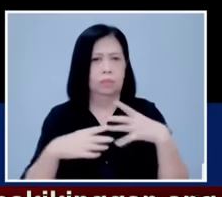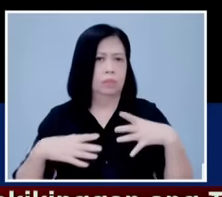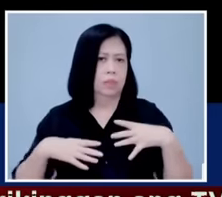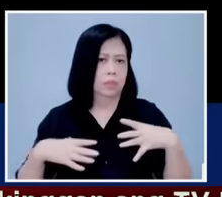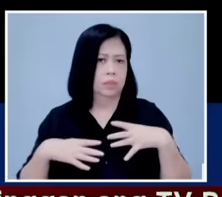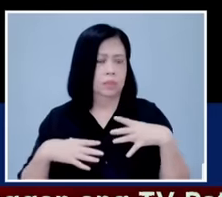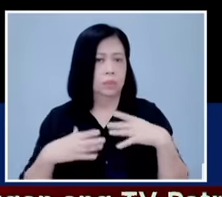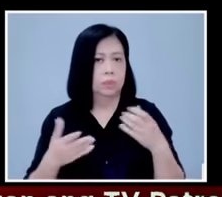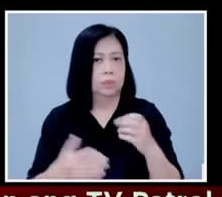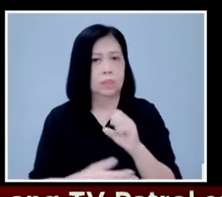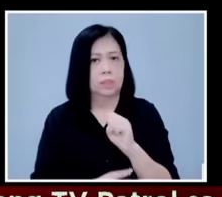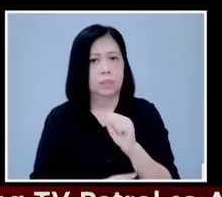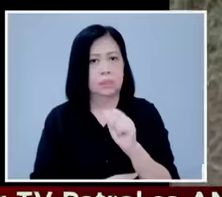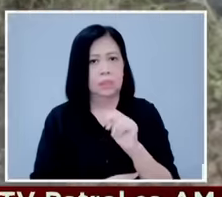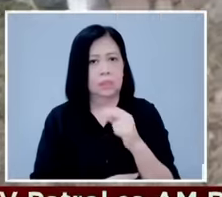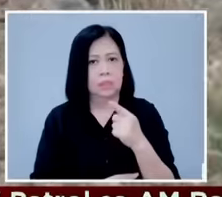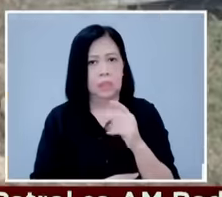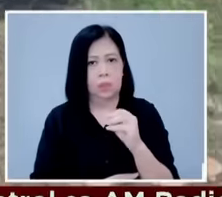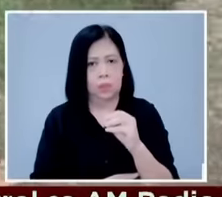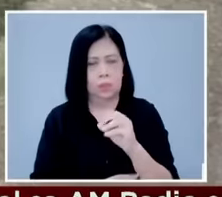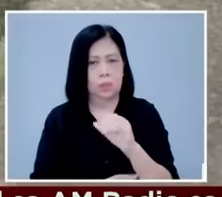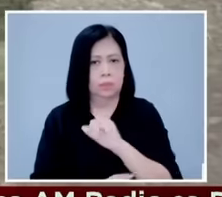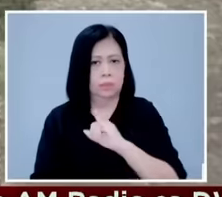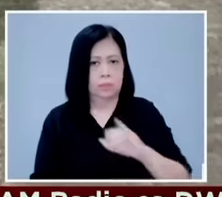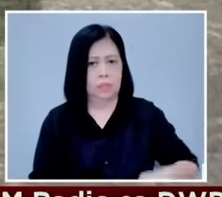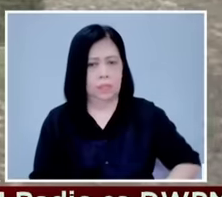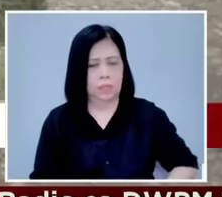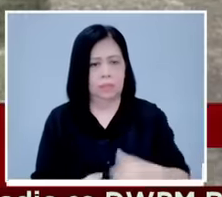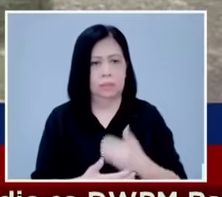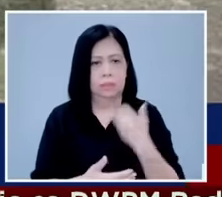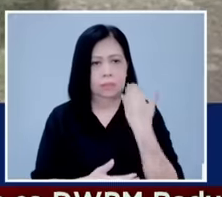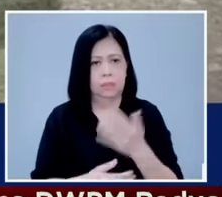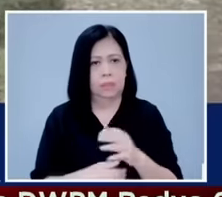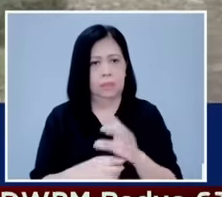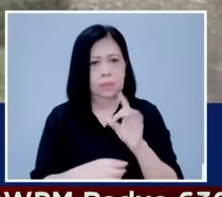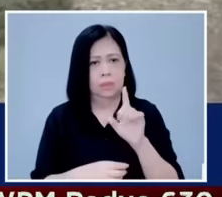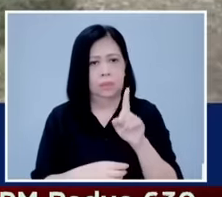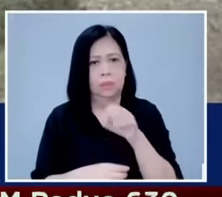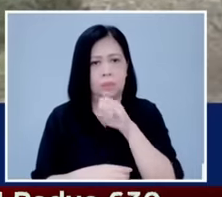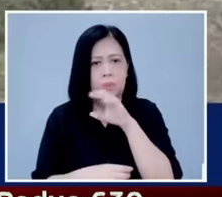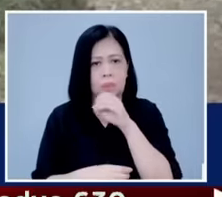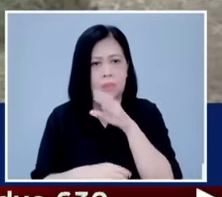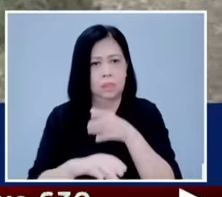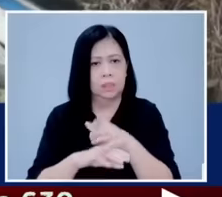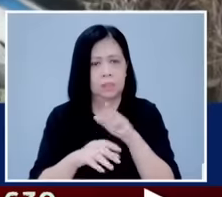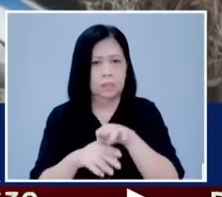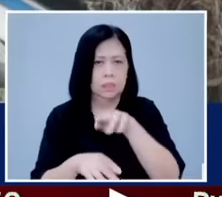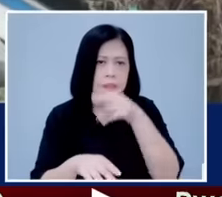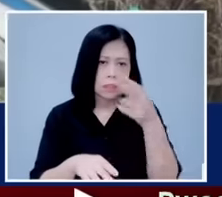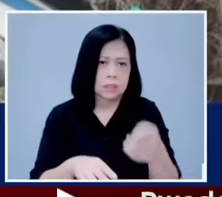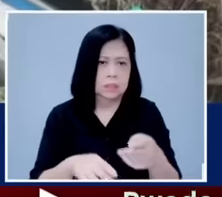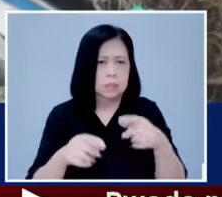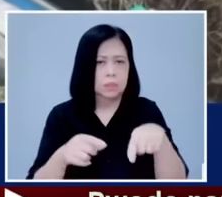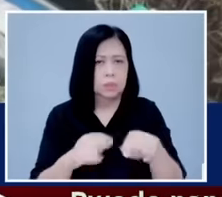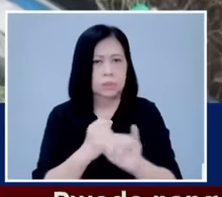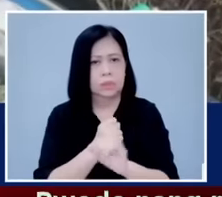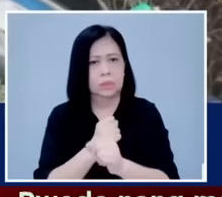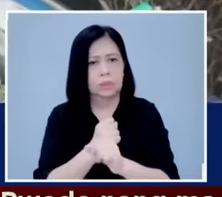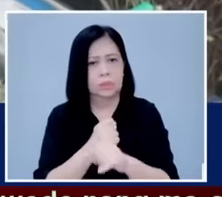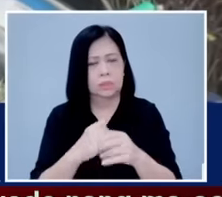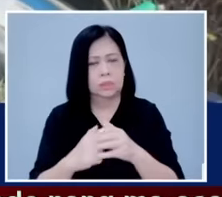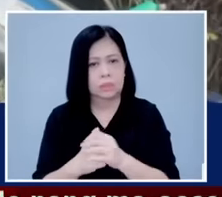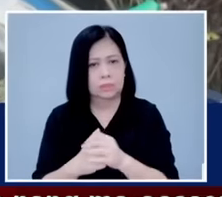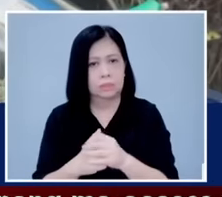sa Santiago City, Isabela. Patay naman ang 81 taong gulang na lola matapos na mahulog sa hukay ang sinasakyang jeep